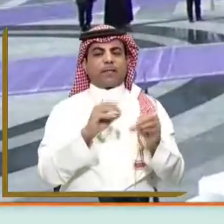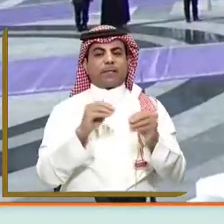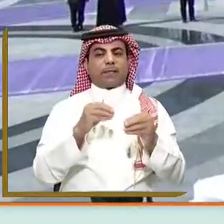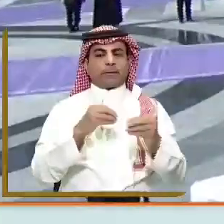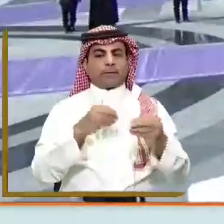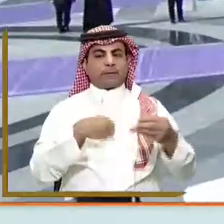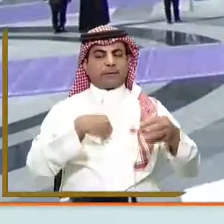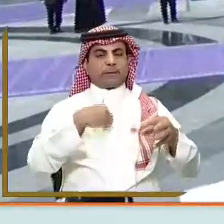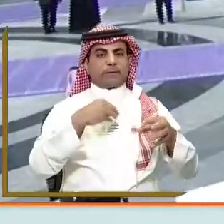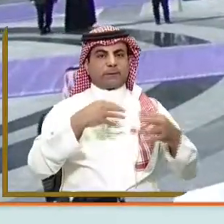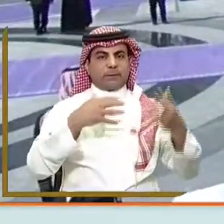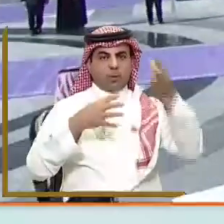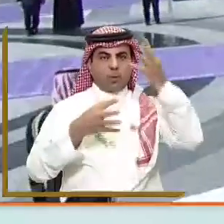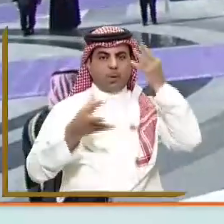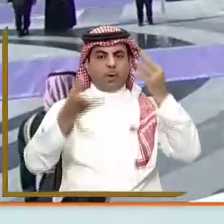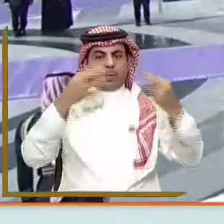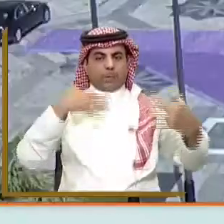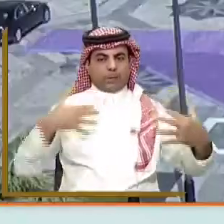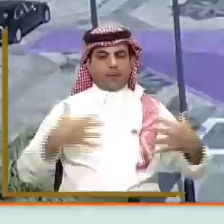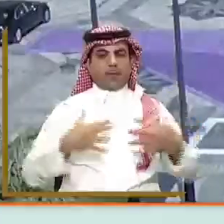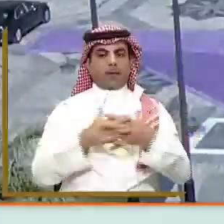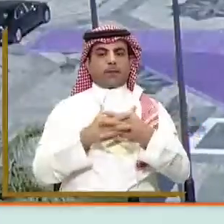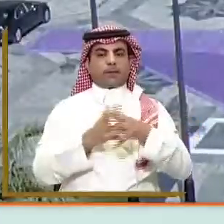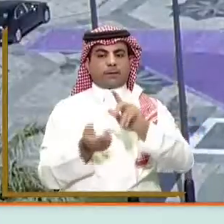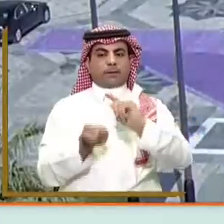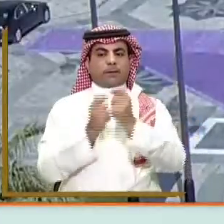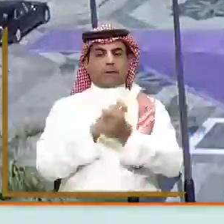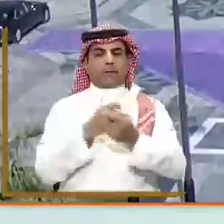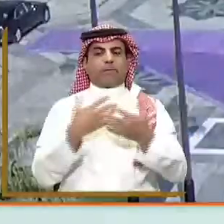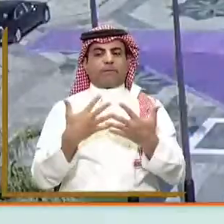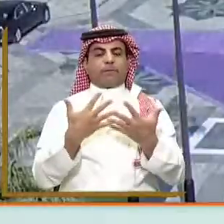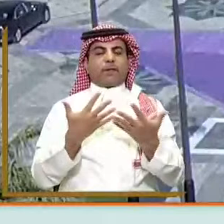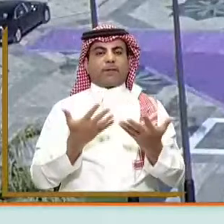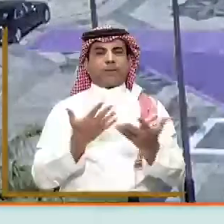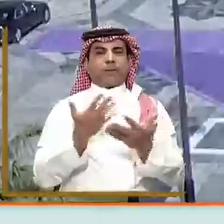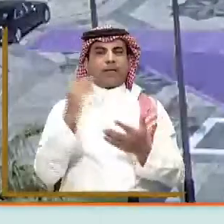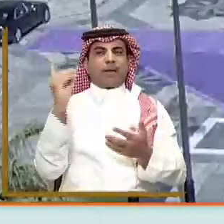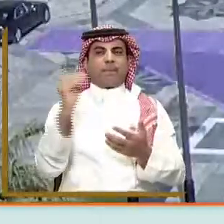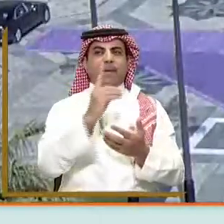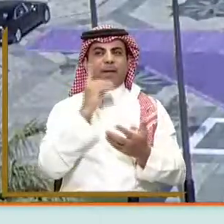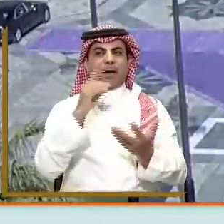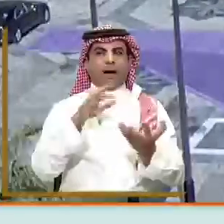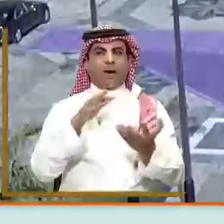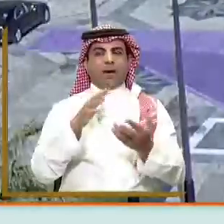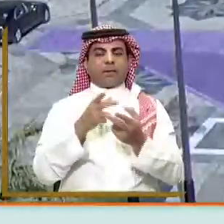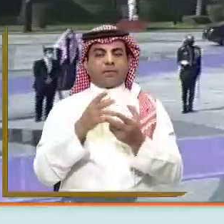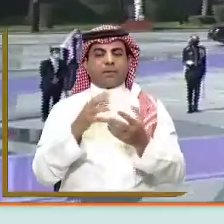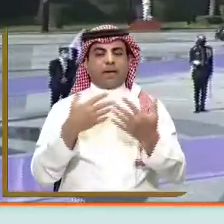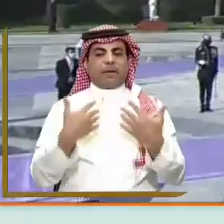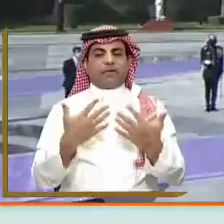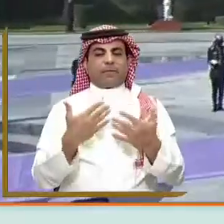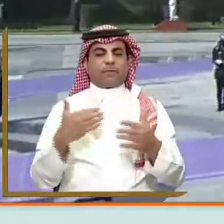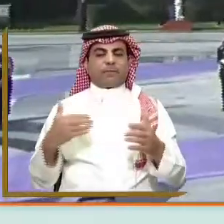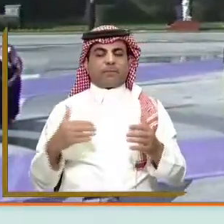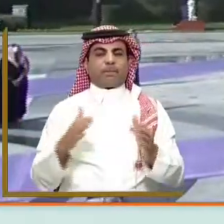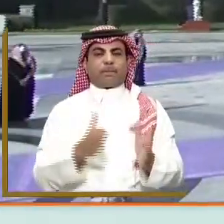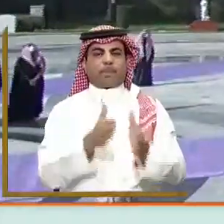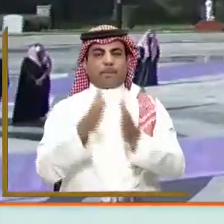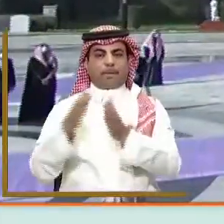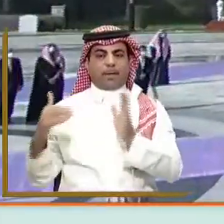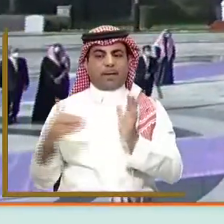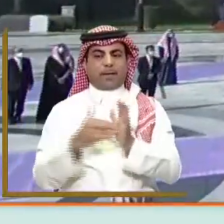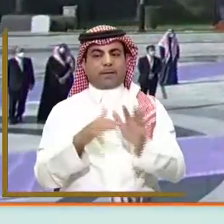الموارد وتحويل المخلفات إلى ثروة وتجديد التنوع البيولوجي والتخفيف من الآثار السلبية على